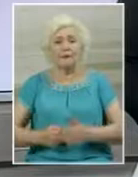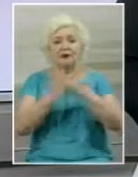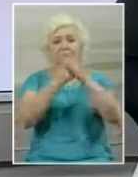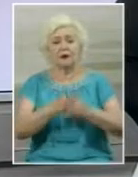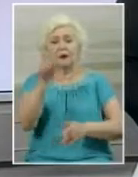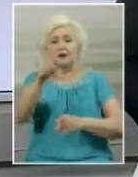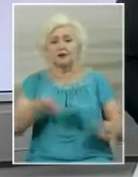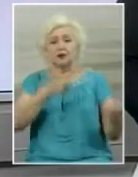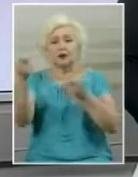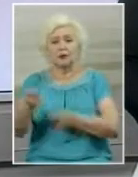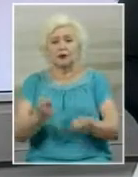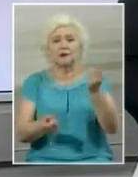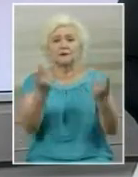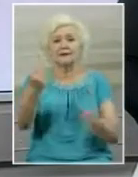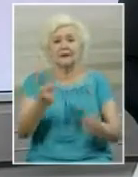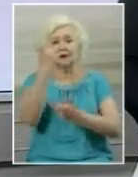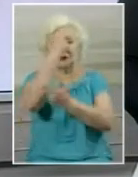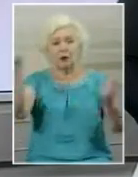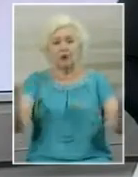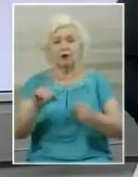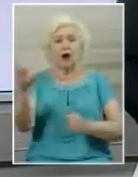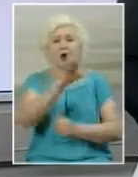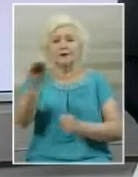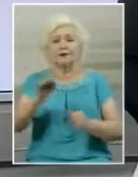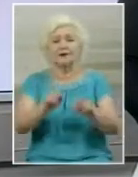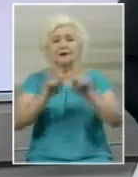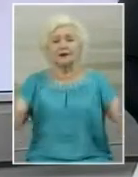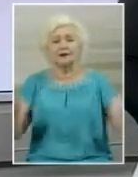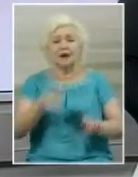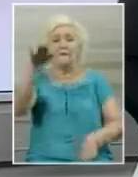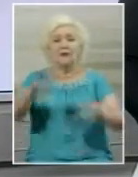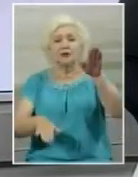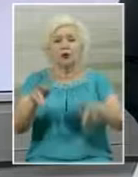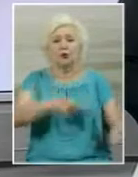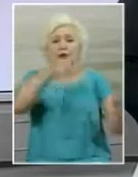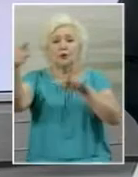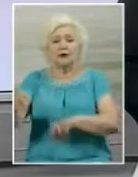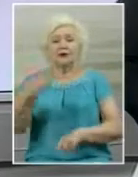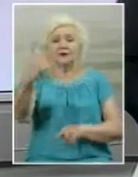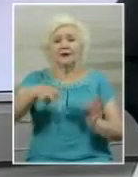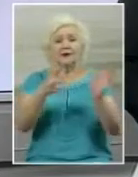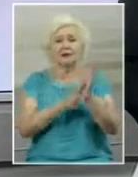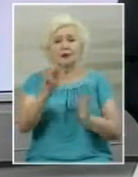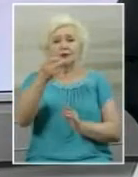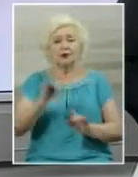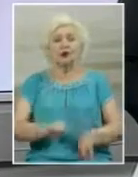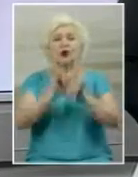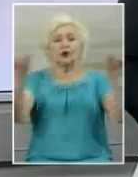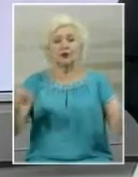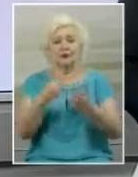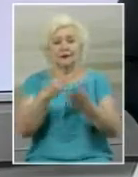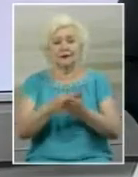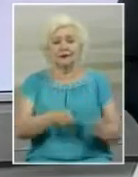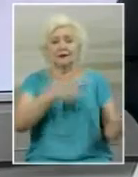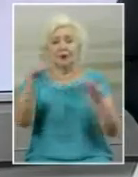з'явилося оголошення, в якому йдеться про офіційне відкриття нової понтонної переправи 28 червня і підвищення ціни на